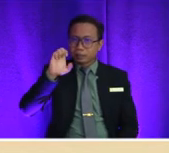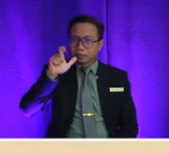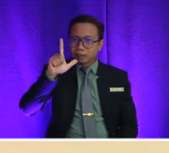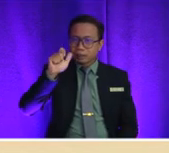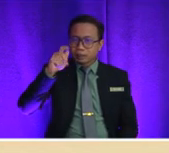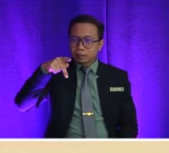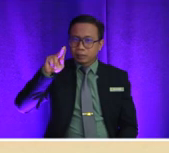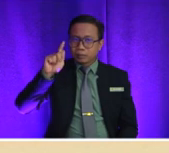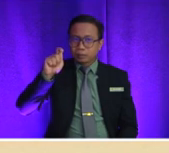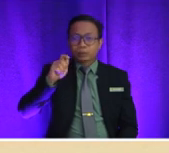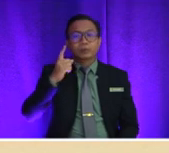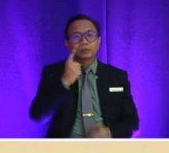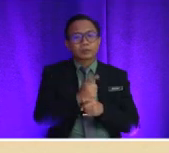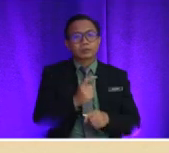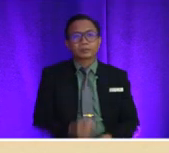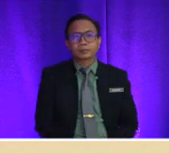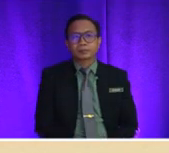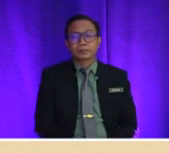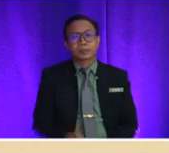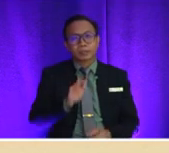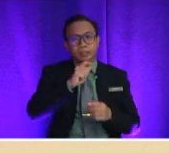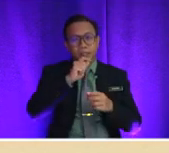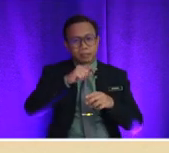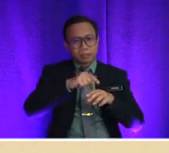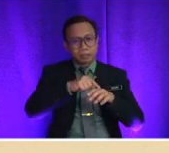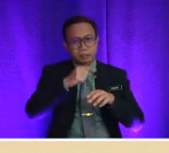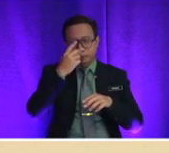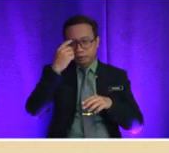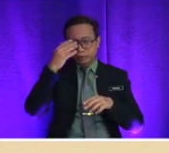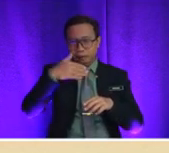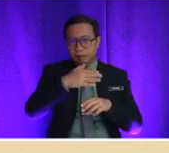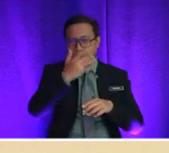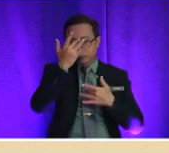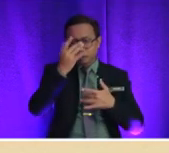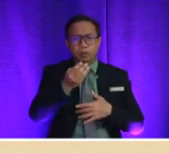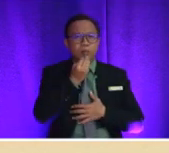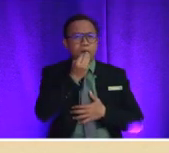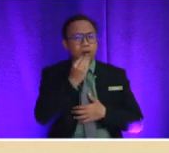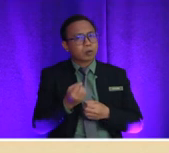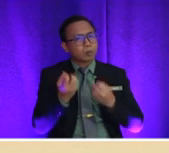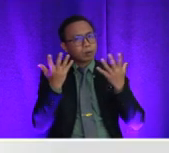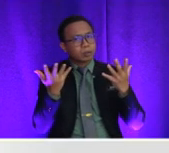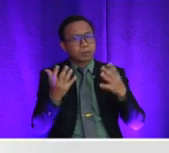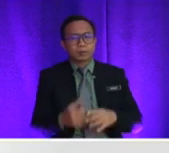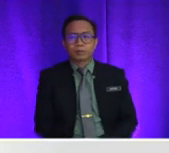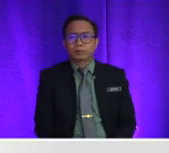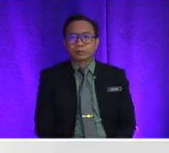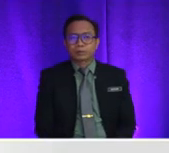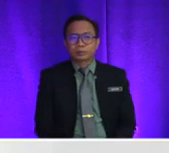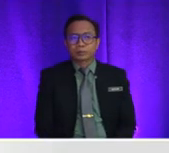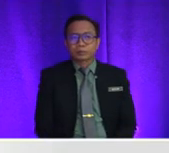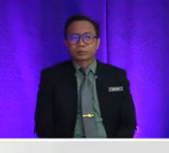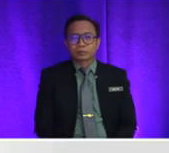jawabannya adalah betul ini yang kedua makan dengan namanya oke Ada yang gunanya jawab ayo